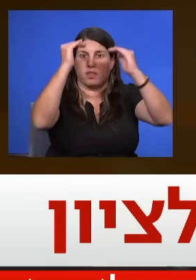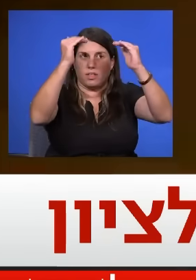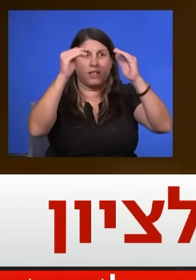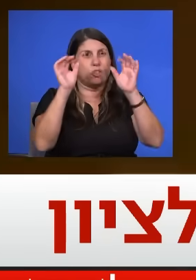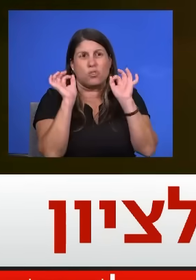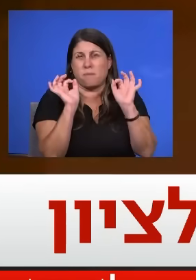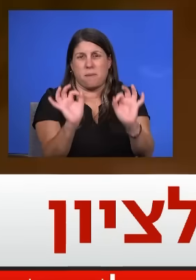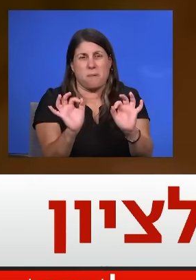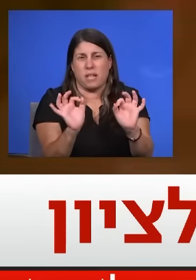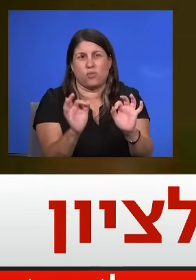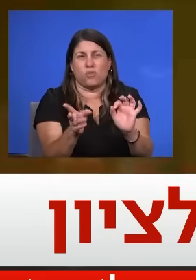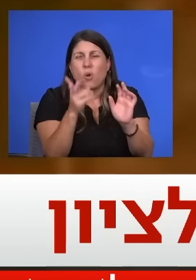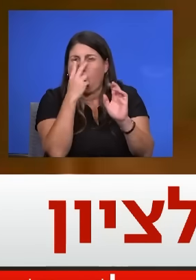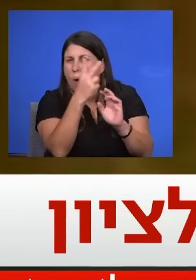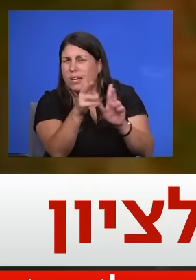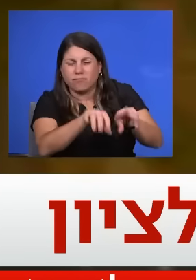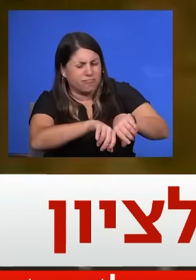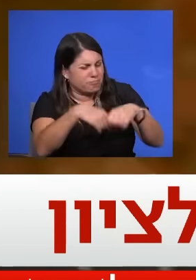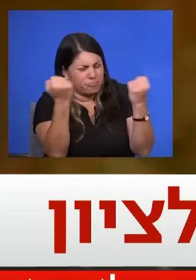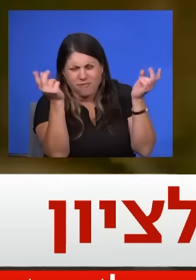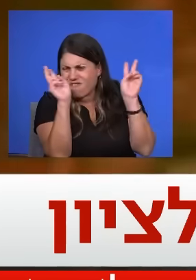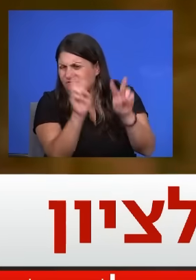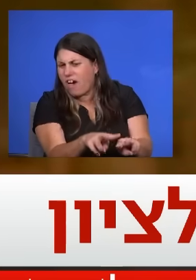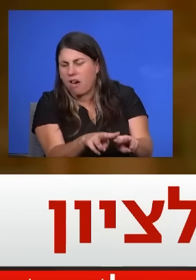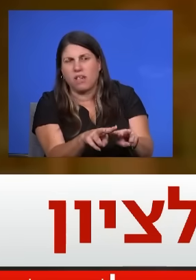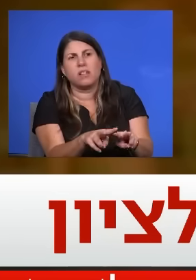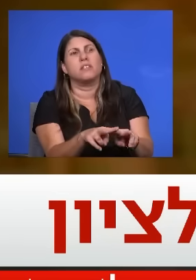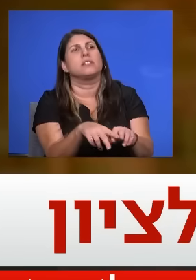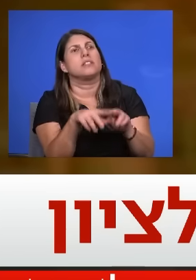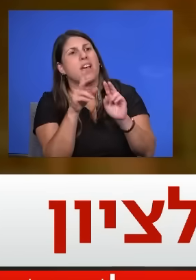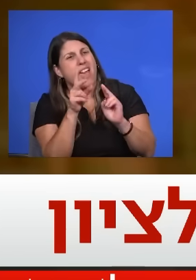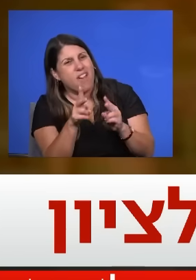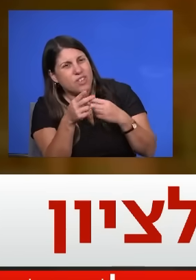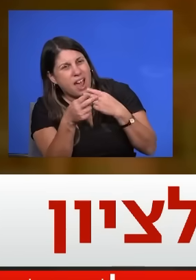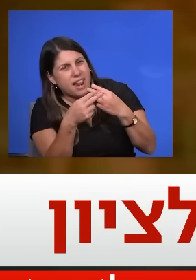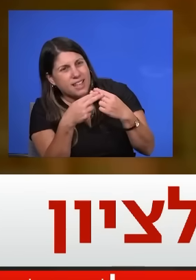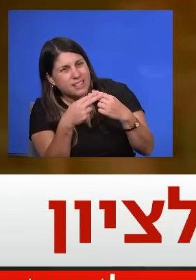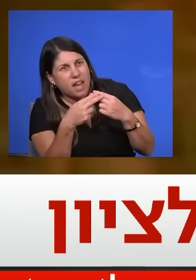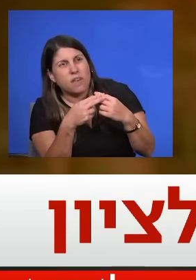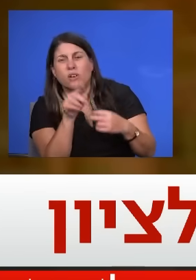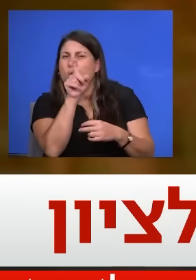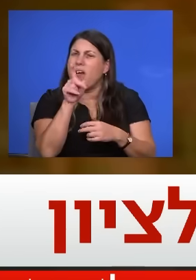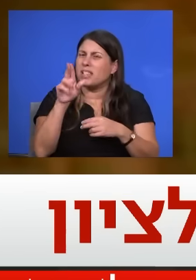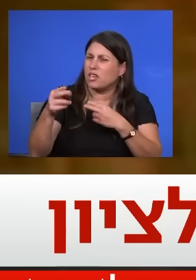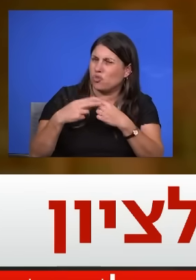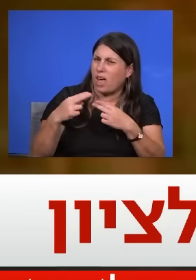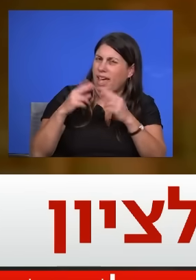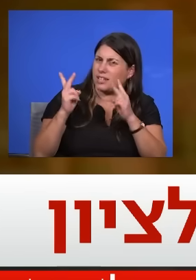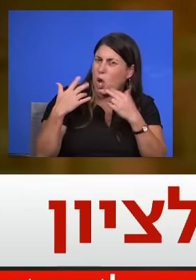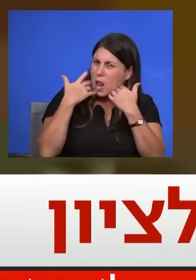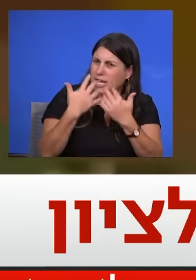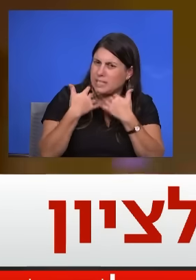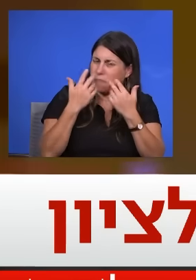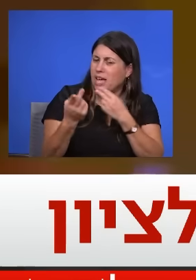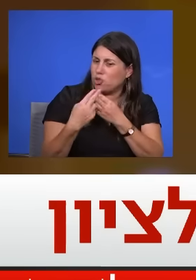רואים, נהרסו לחלוטין. הנה שי, אנחנו נוכל קצת להתקרב. אולי יש שם איזה שכן שיכול לספר? שכן, אחד